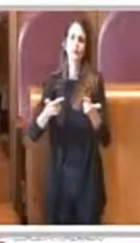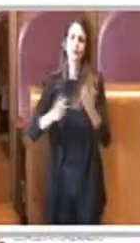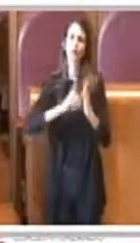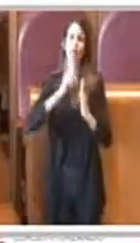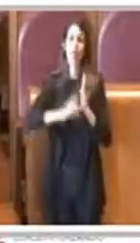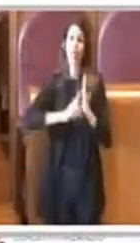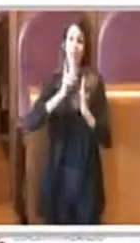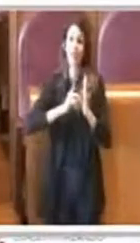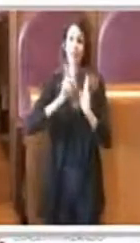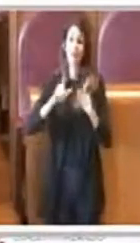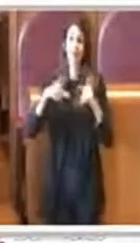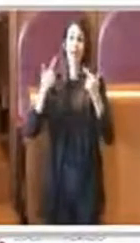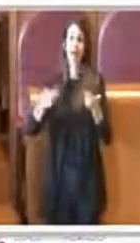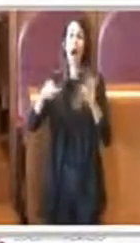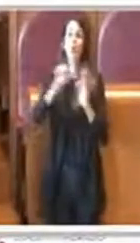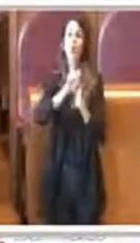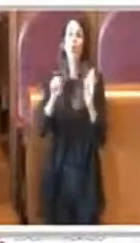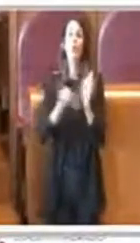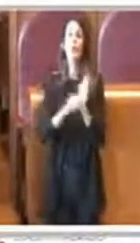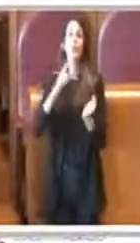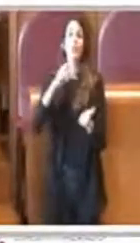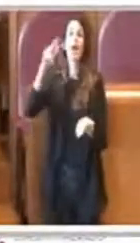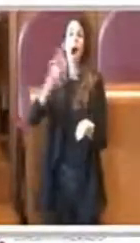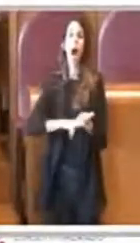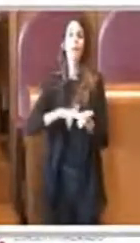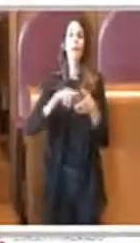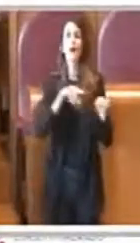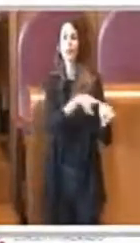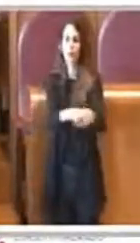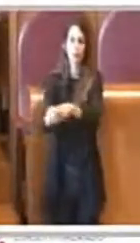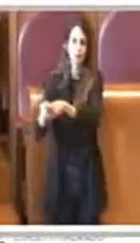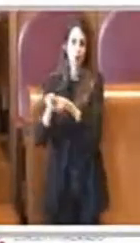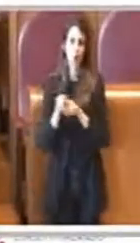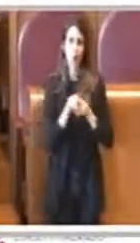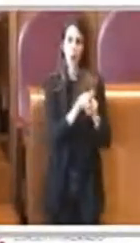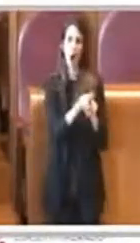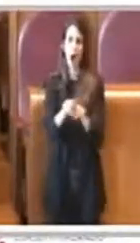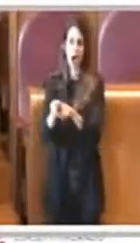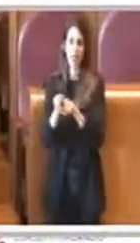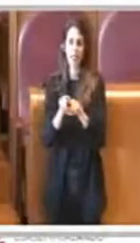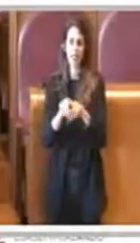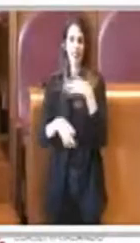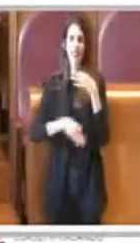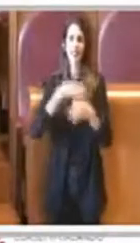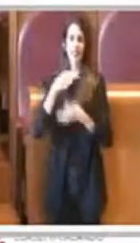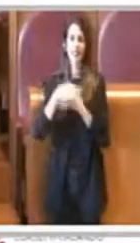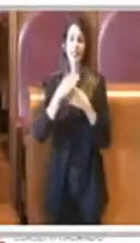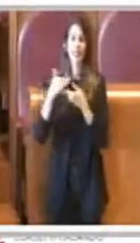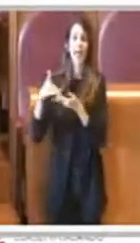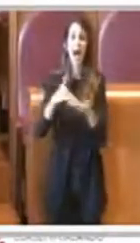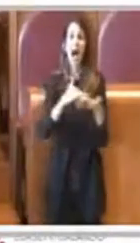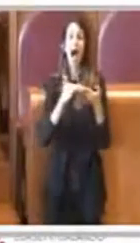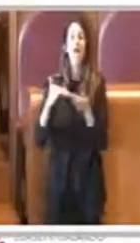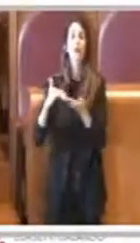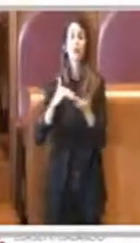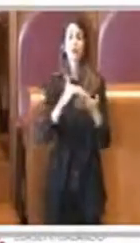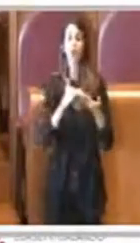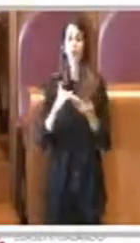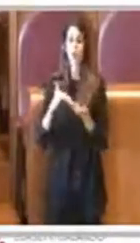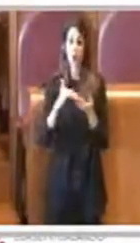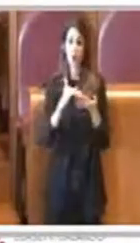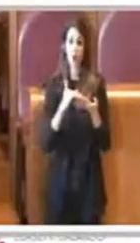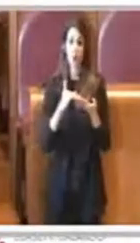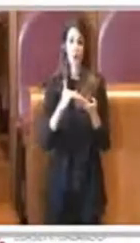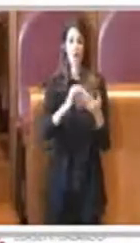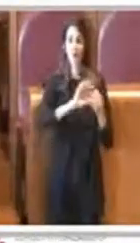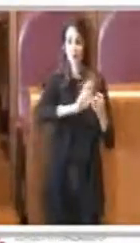gli atti approvati in tutti i municipi e darà la possibilità appunto alle associazioni di non dover pagare